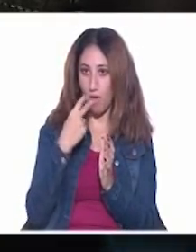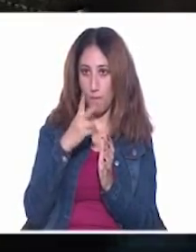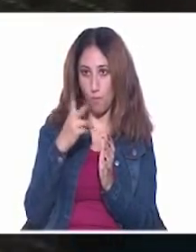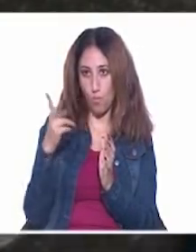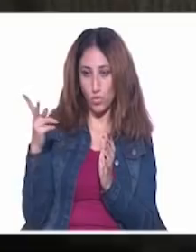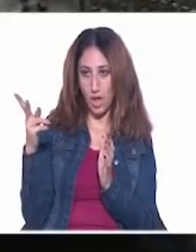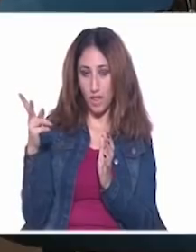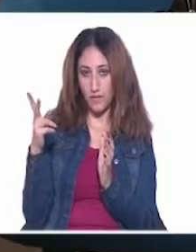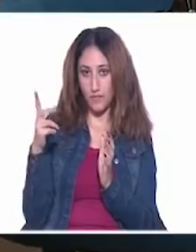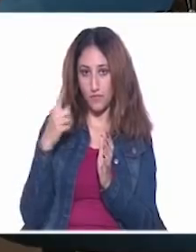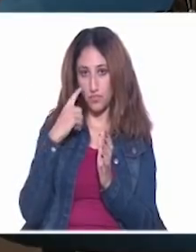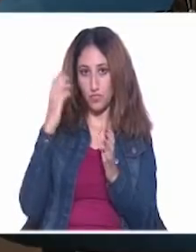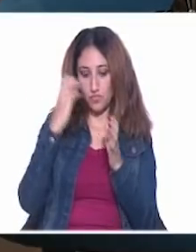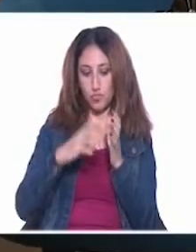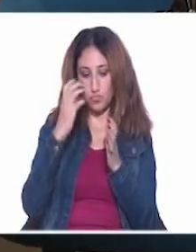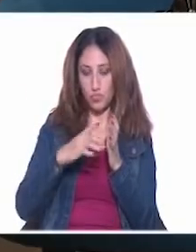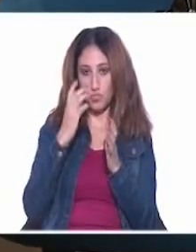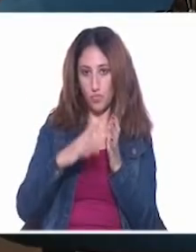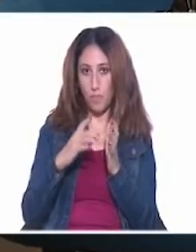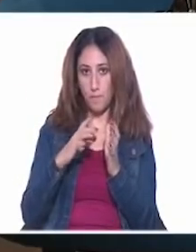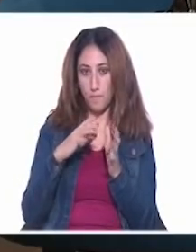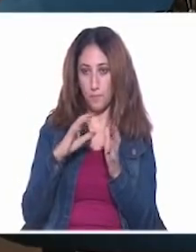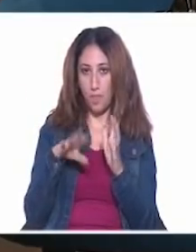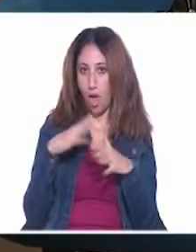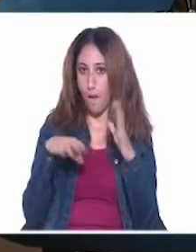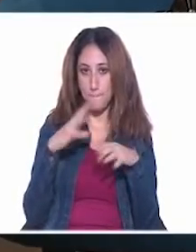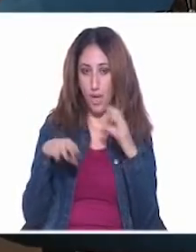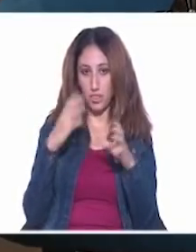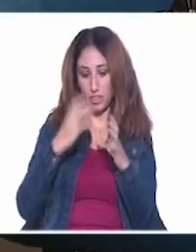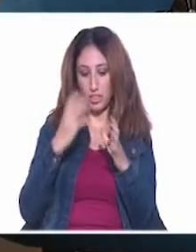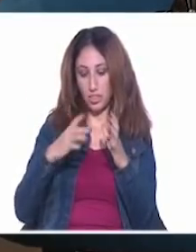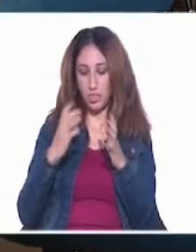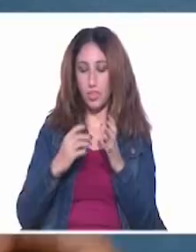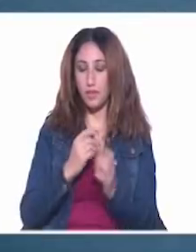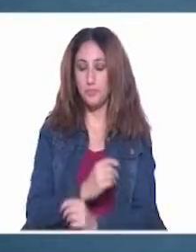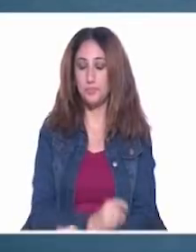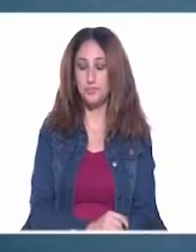شايفه. فنطيها زي ما حضرتك عايزه. لخبطيها كويس جدا.